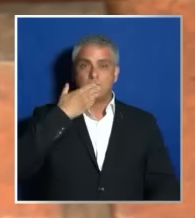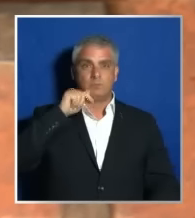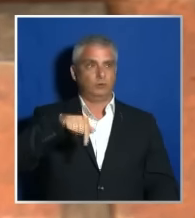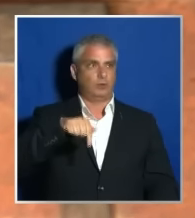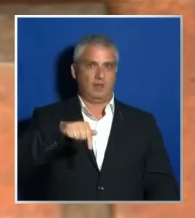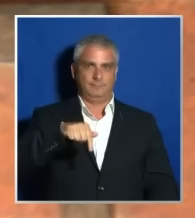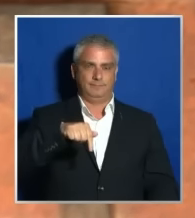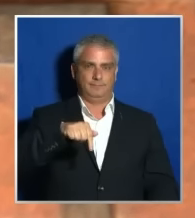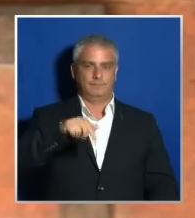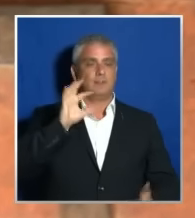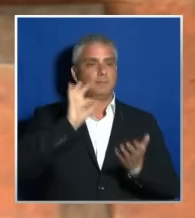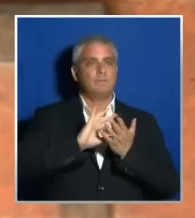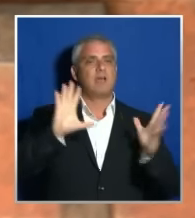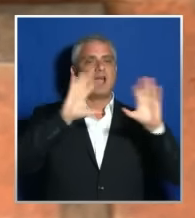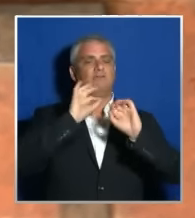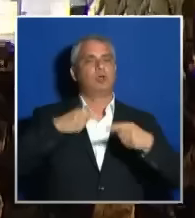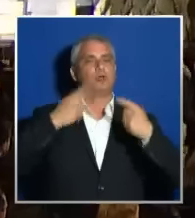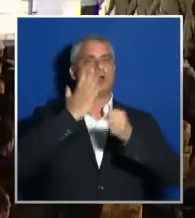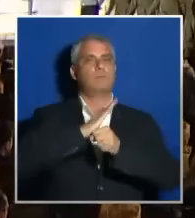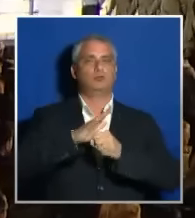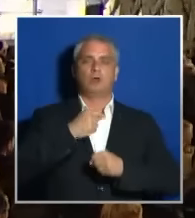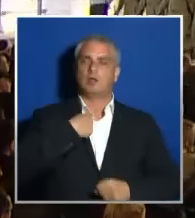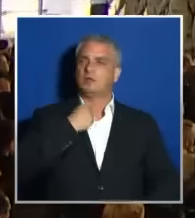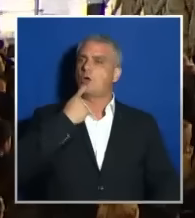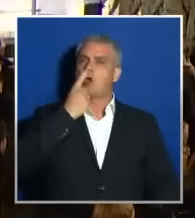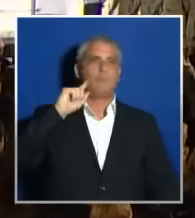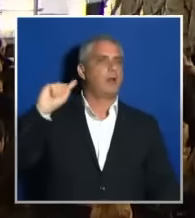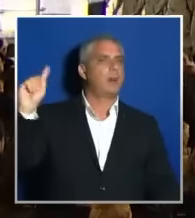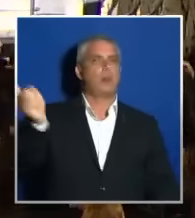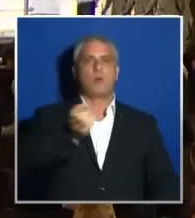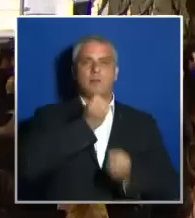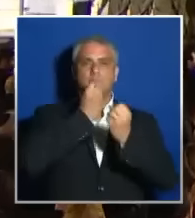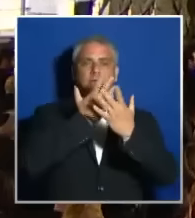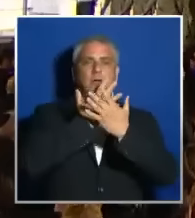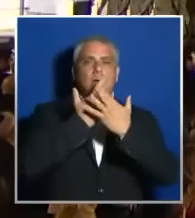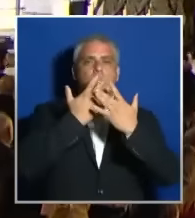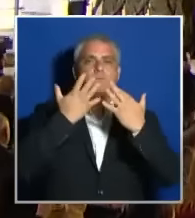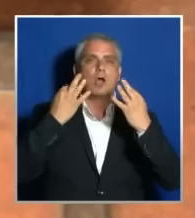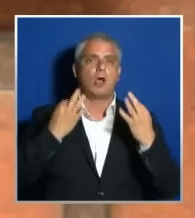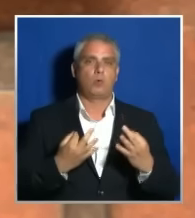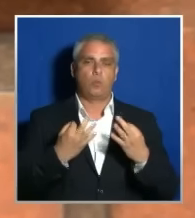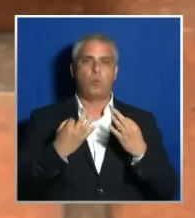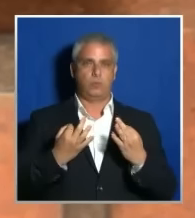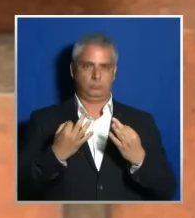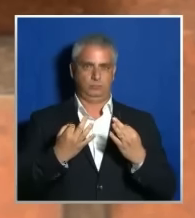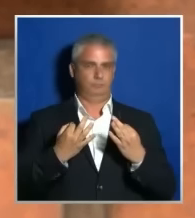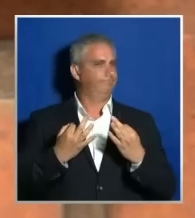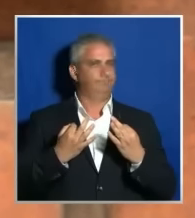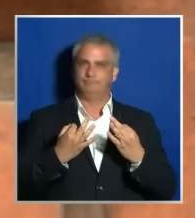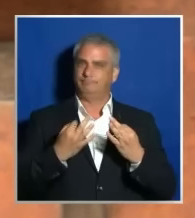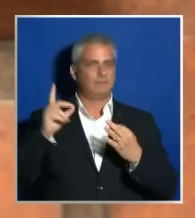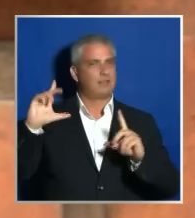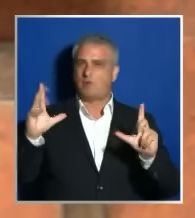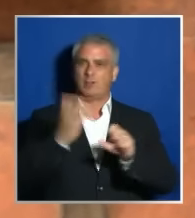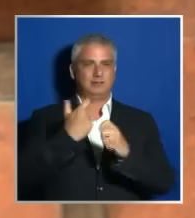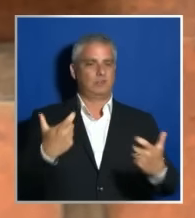מירושלים, בליל יום השואה, אני שולח להם מסר ברור ונחרץ: לא